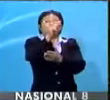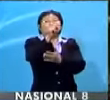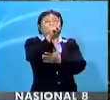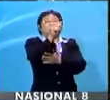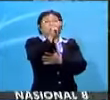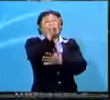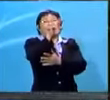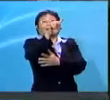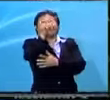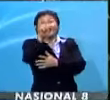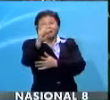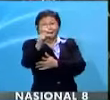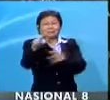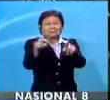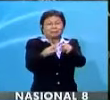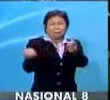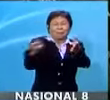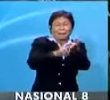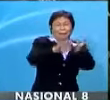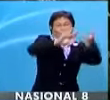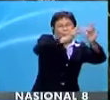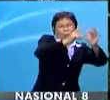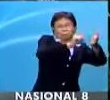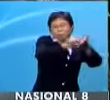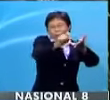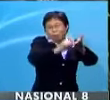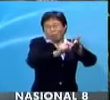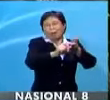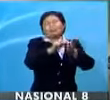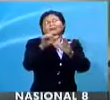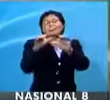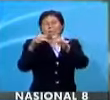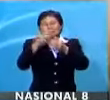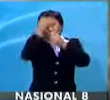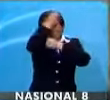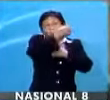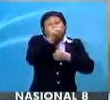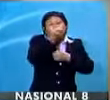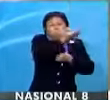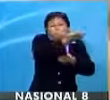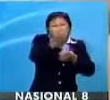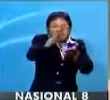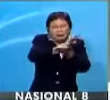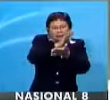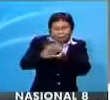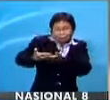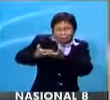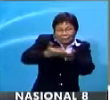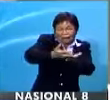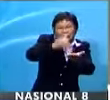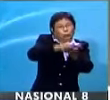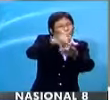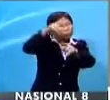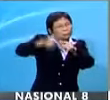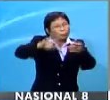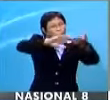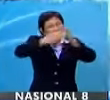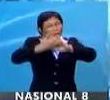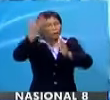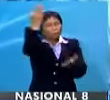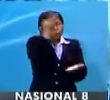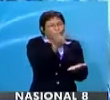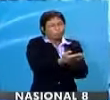trx seperti dilapor sebuah blok badan itu mendakwa kebocoran maklumat melalui kertas cadangan tidak boleh dijadikan